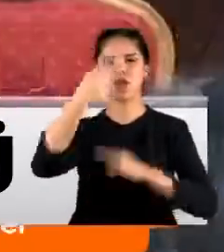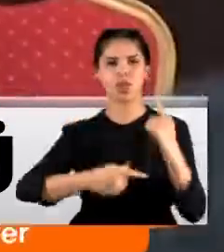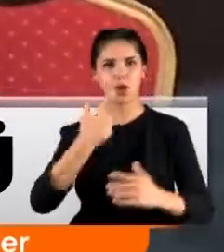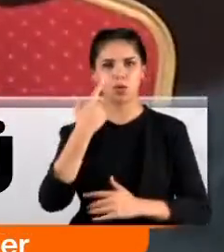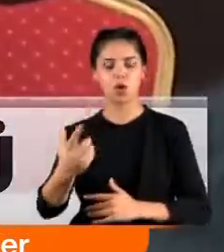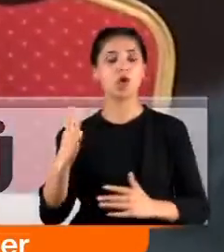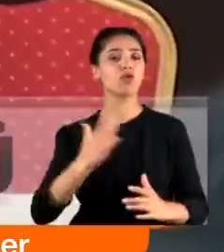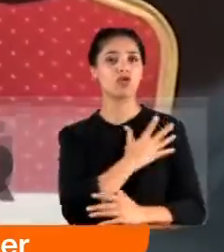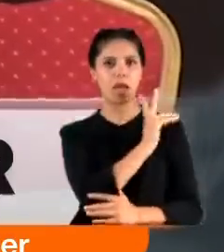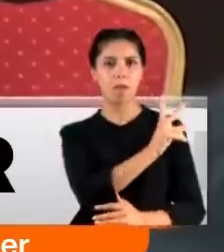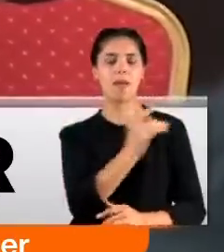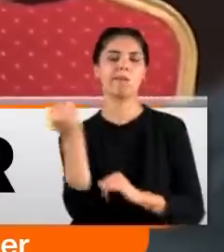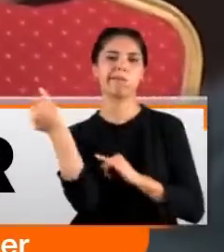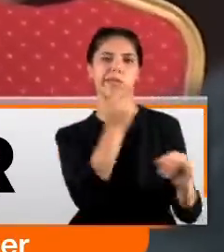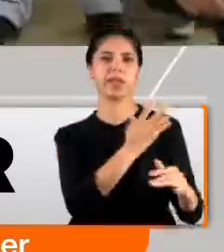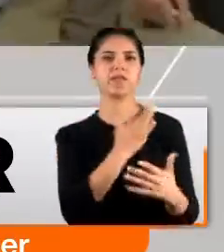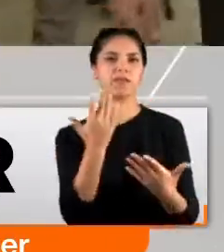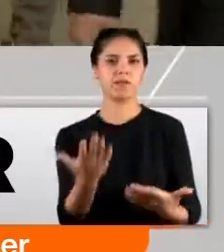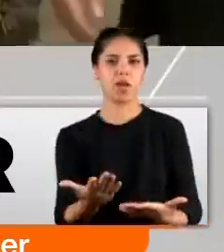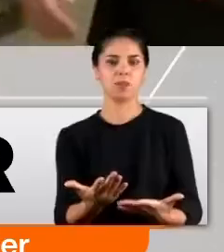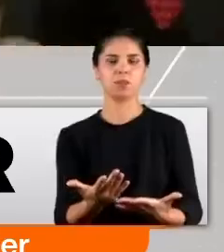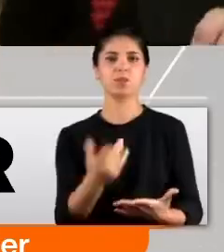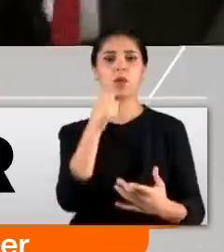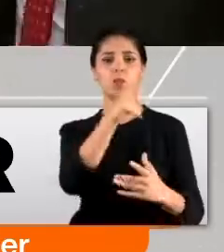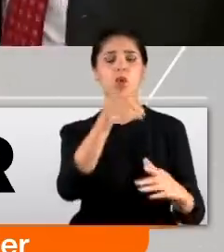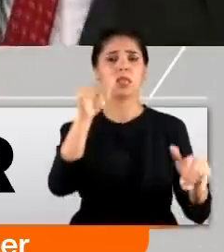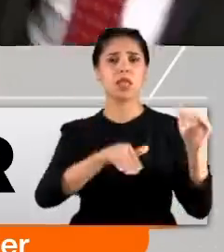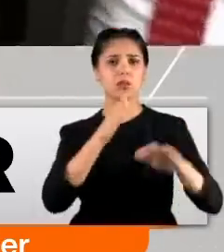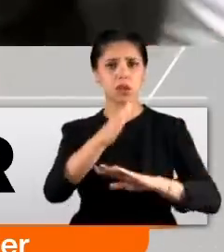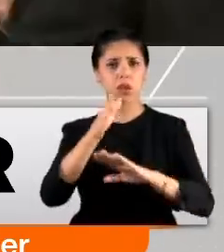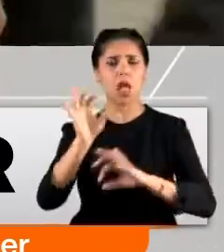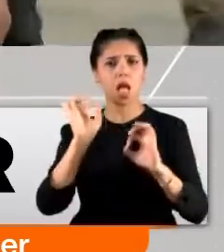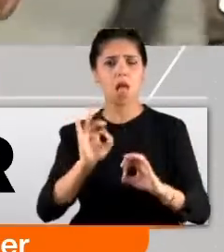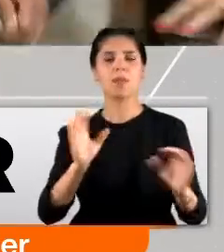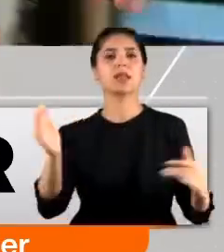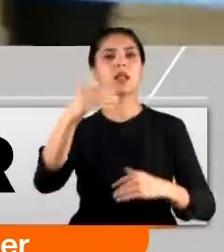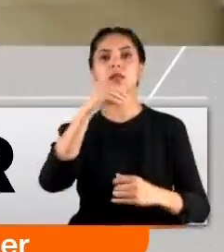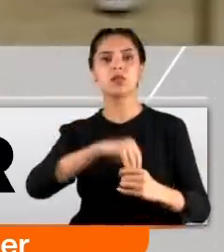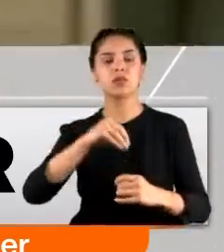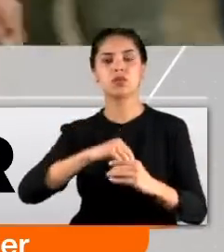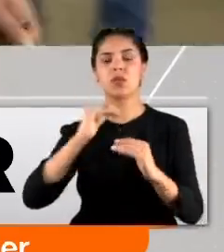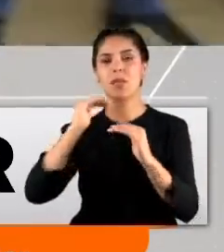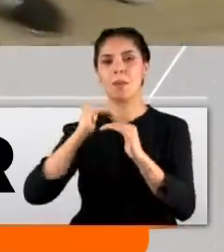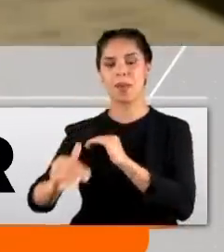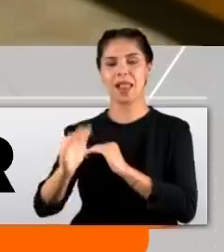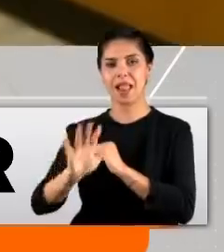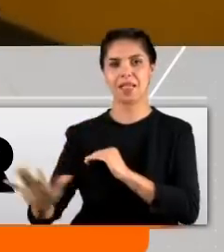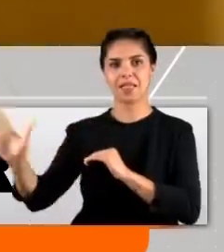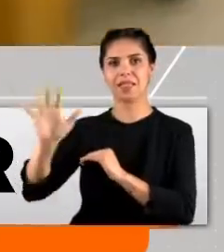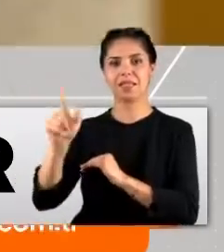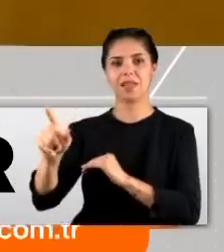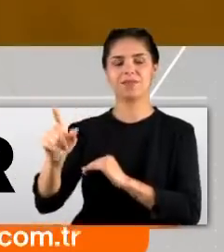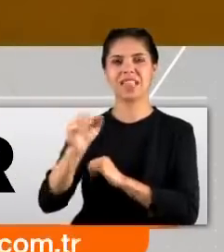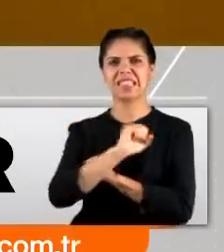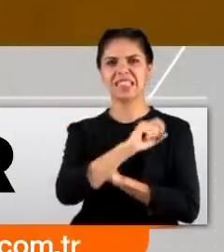gününde CHP'ye sert sözlerle seslendi. Girdikleri her seçimde sandıkta milletten